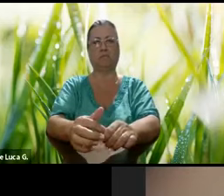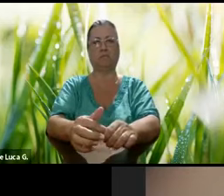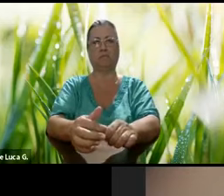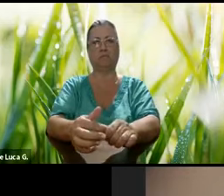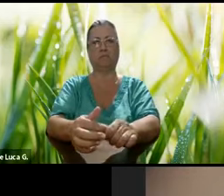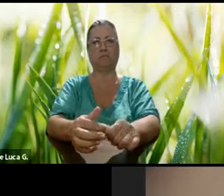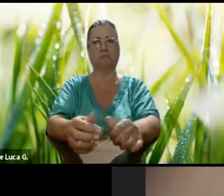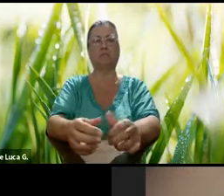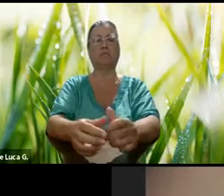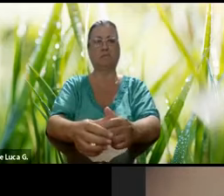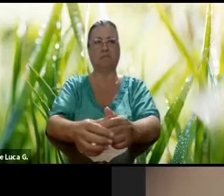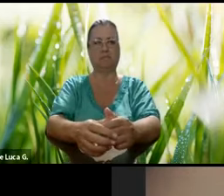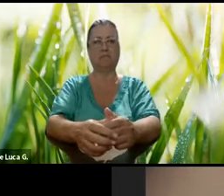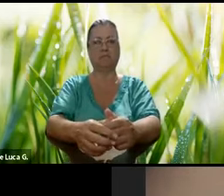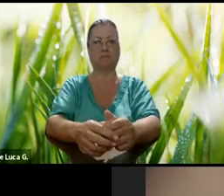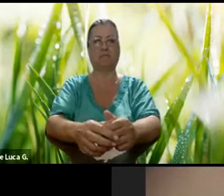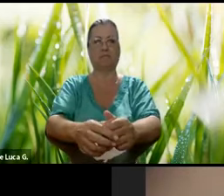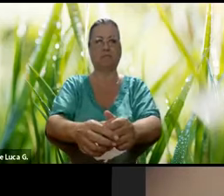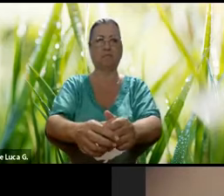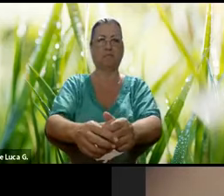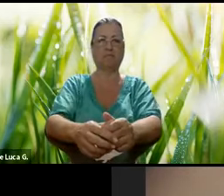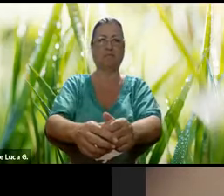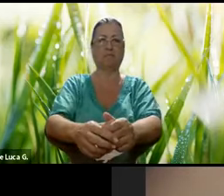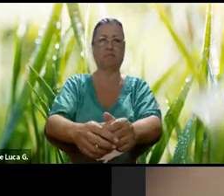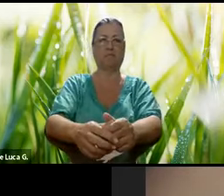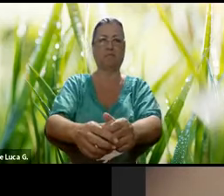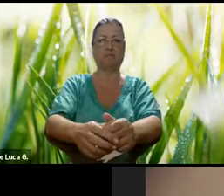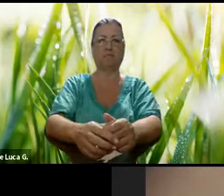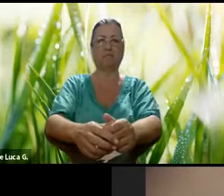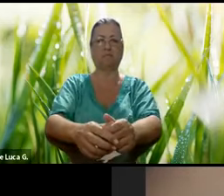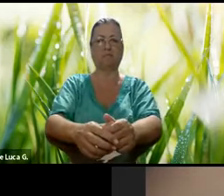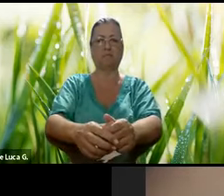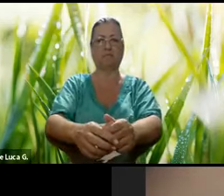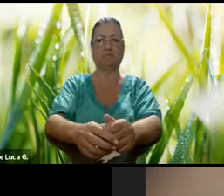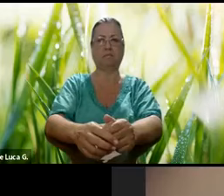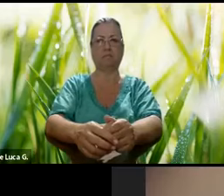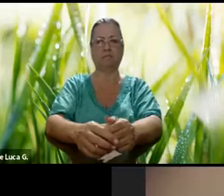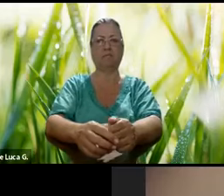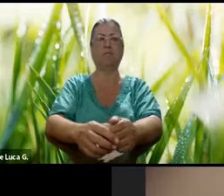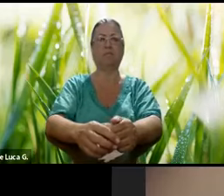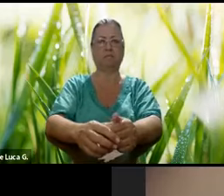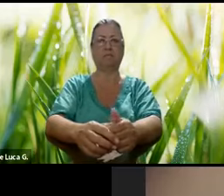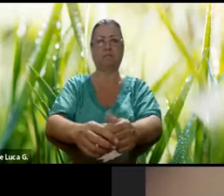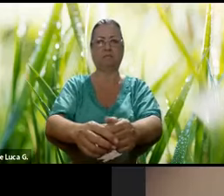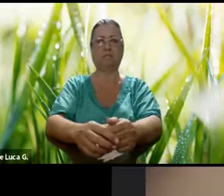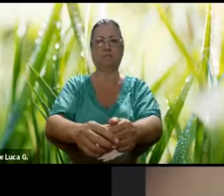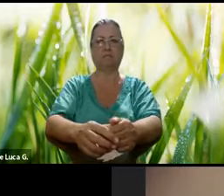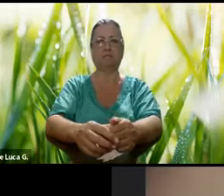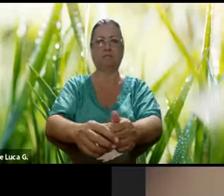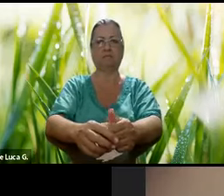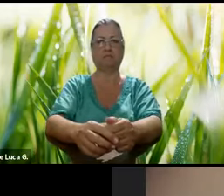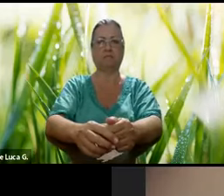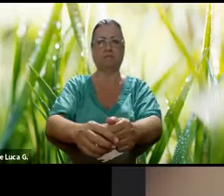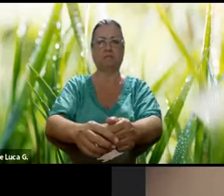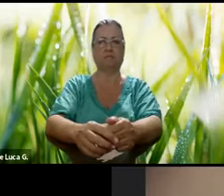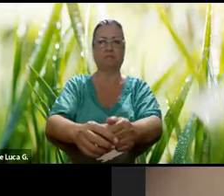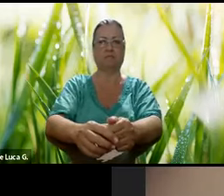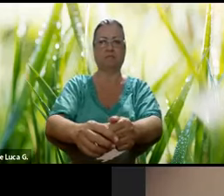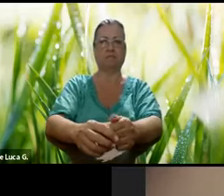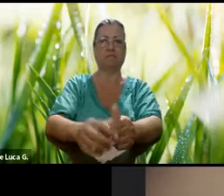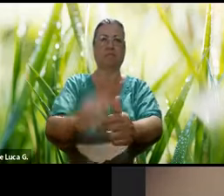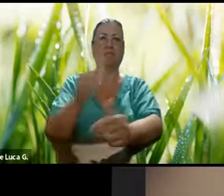ne succedono tante. Cioè, succedono anche che tante, ecco. Ma adesso non per stare